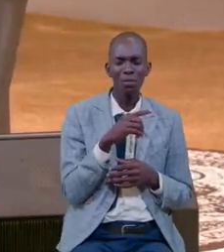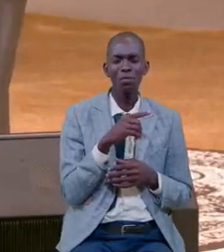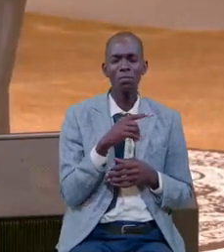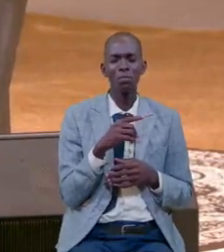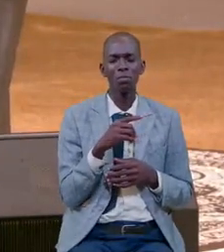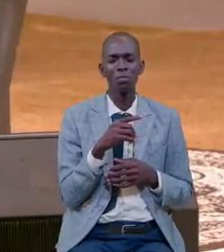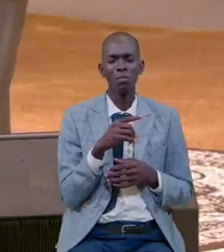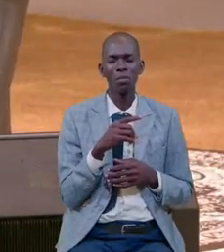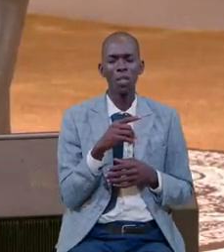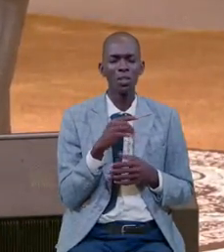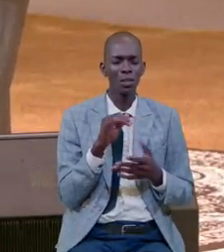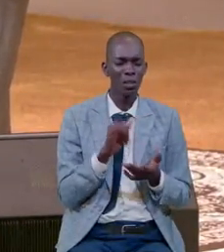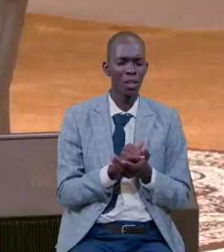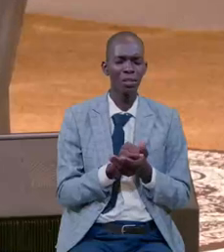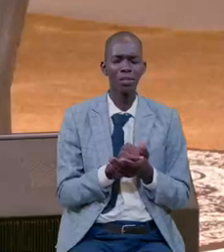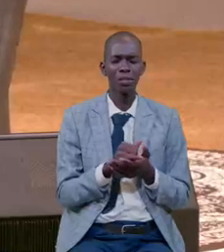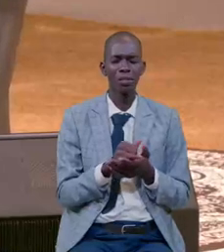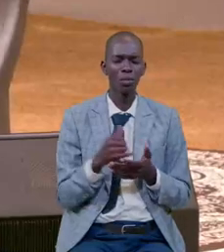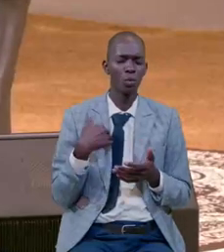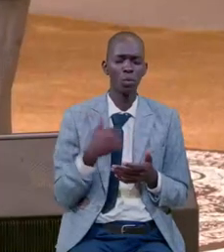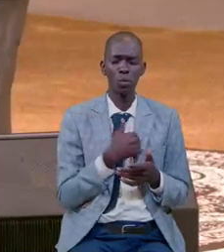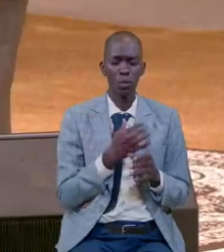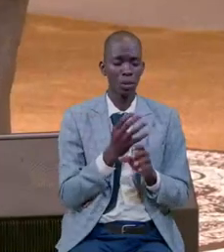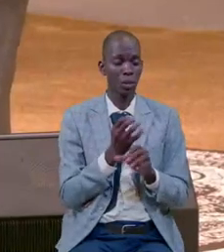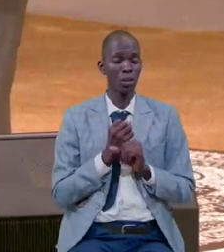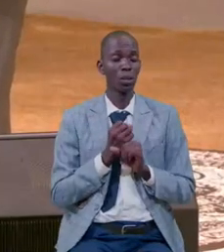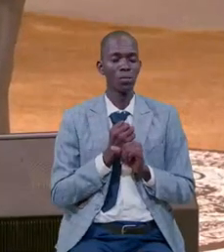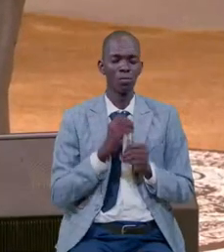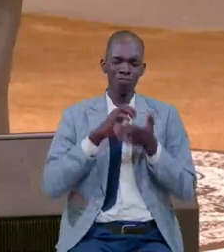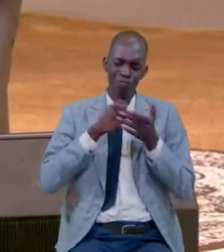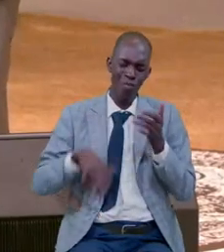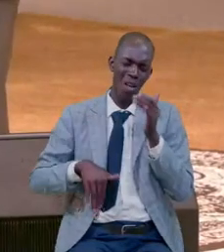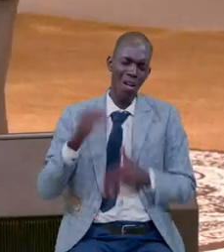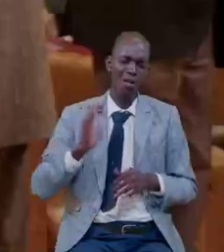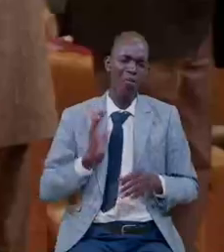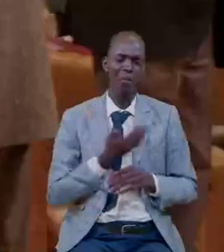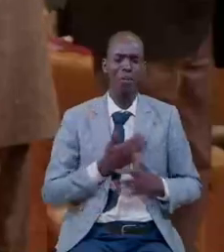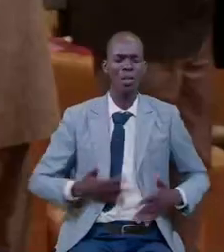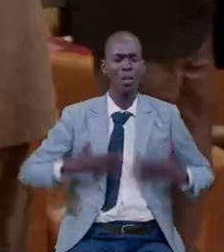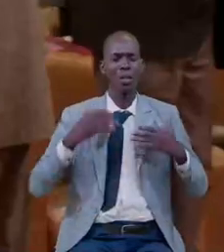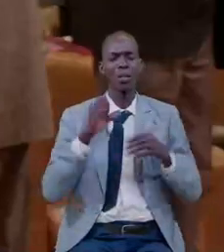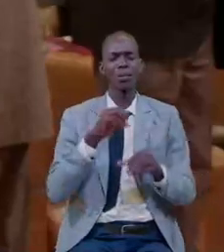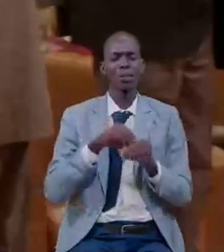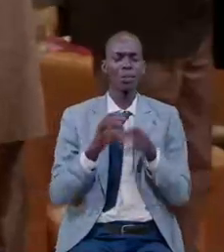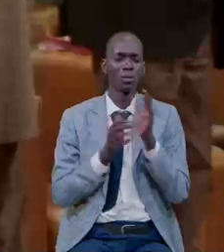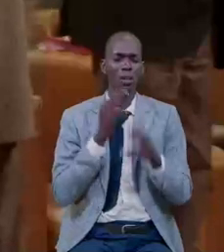foi faussaire que nous possédons, au cela de notre vie au nom de Jésus-Christ.